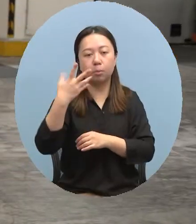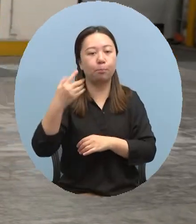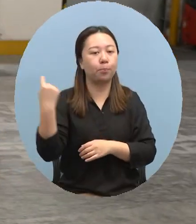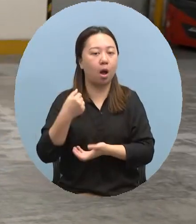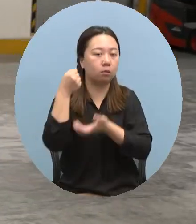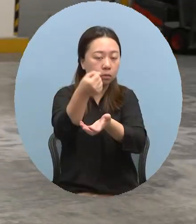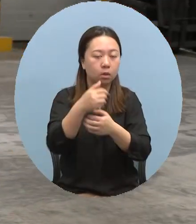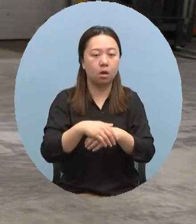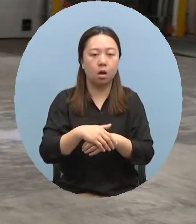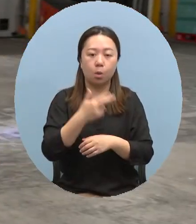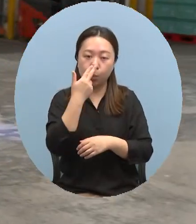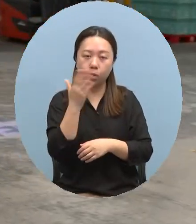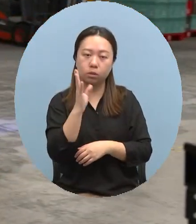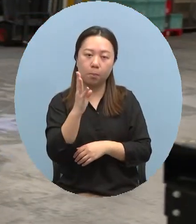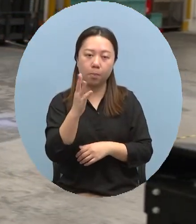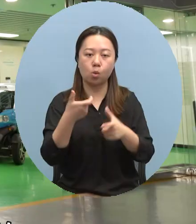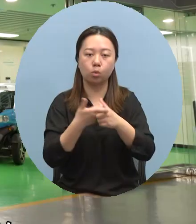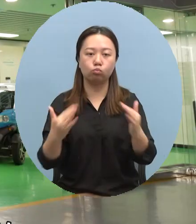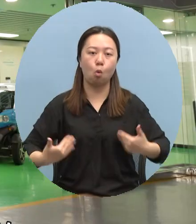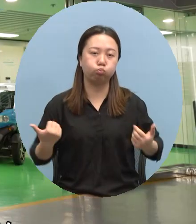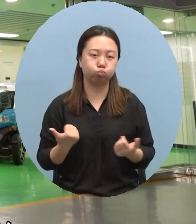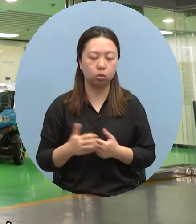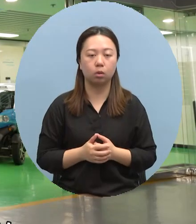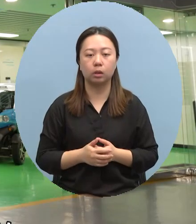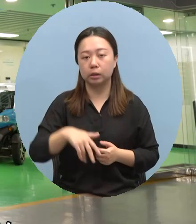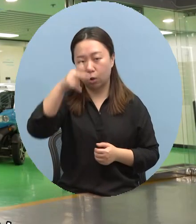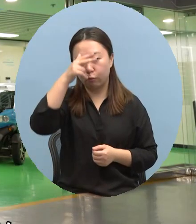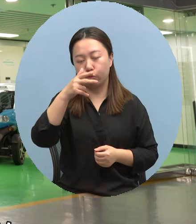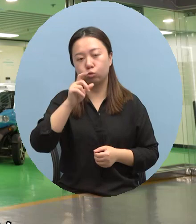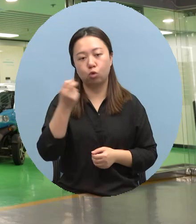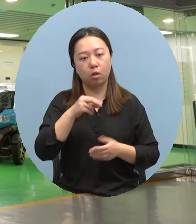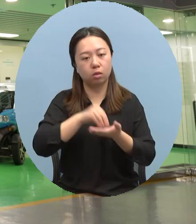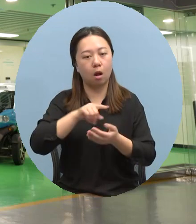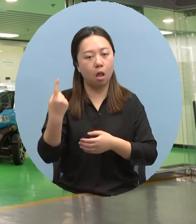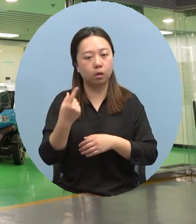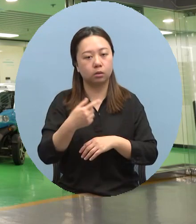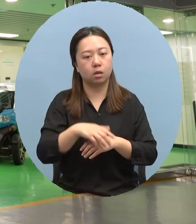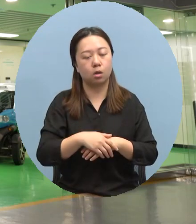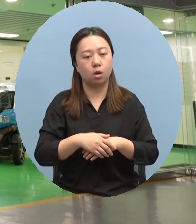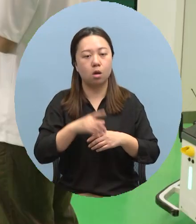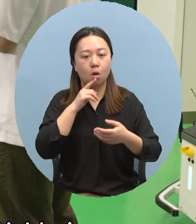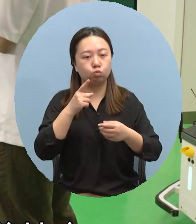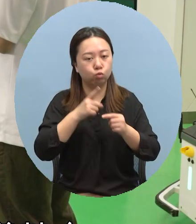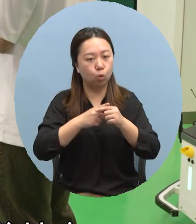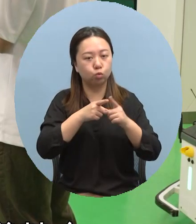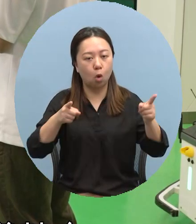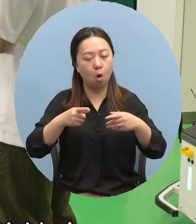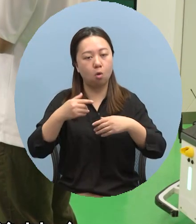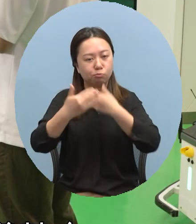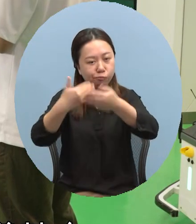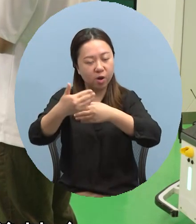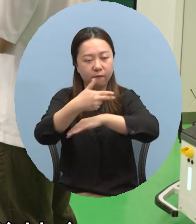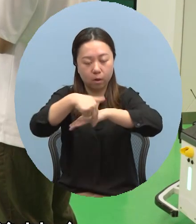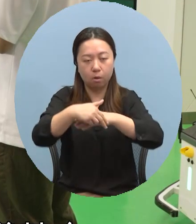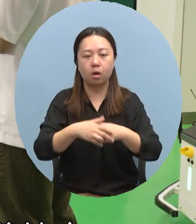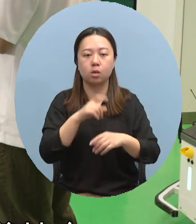計大約400間企業受惠。政府又會制定新型工業嘅中長期發展方案，並透過100億元